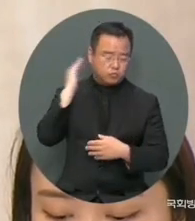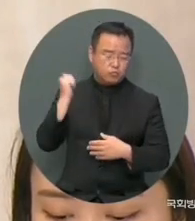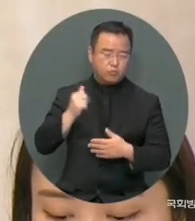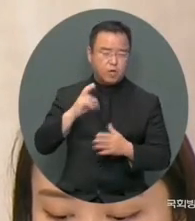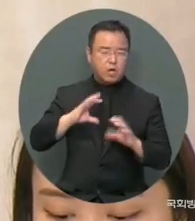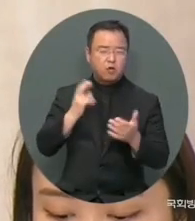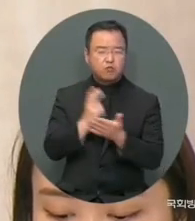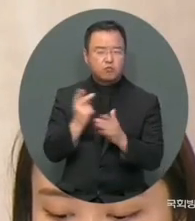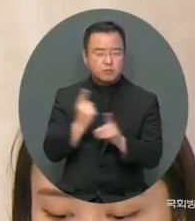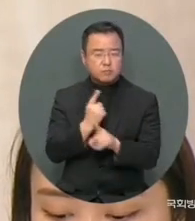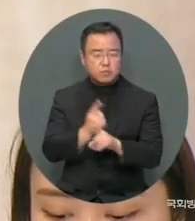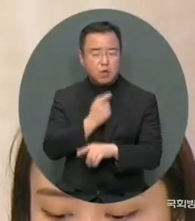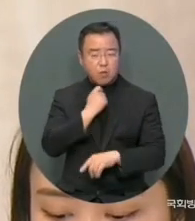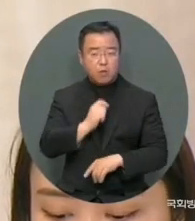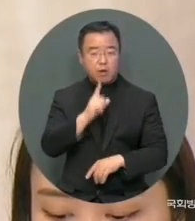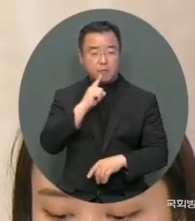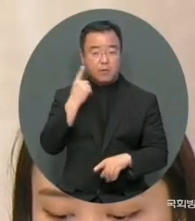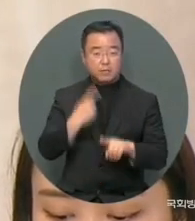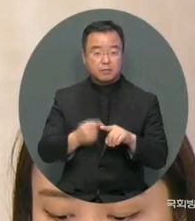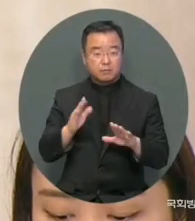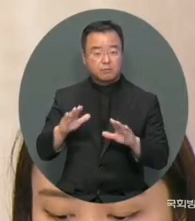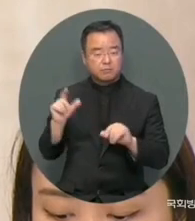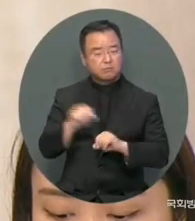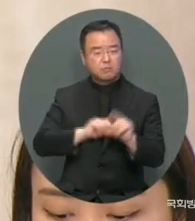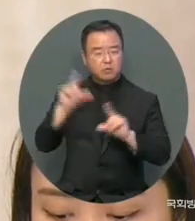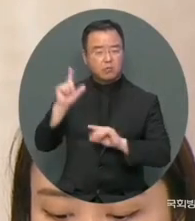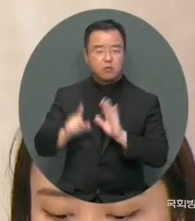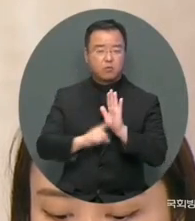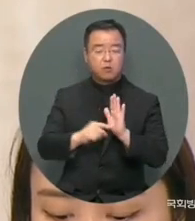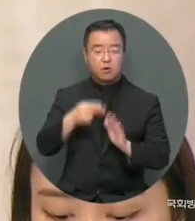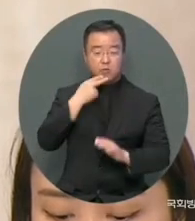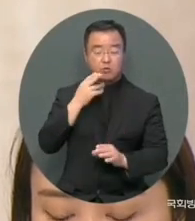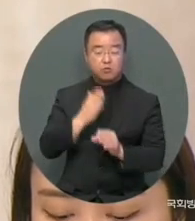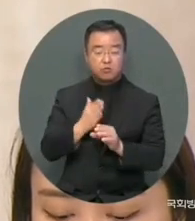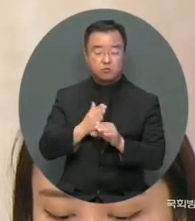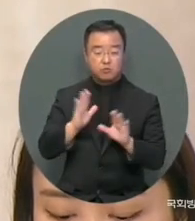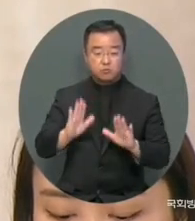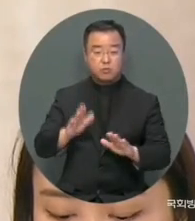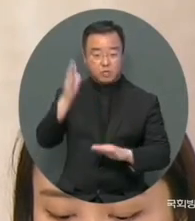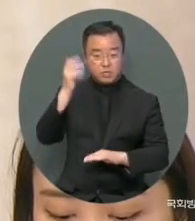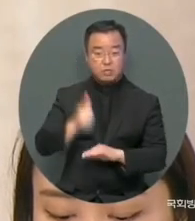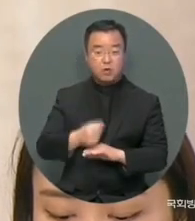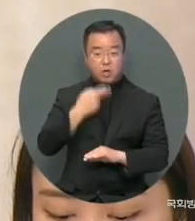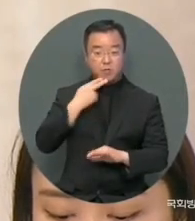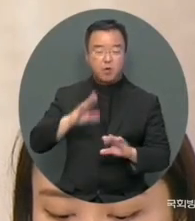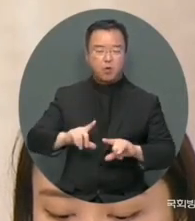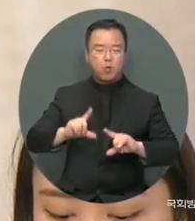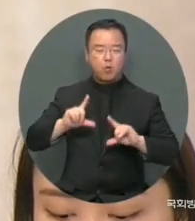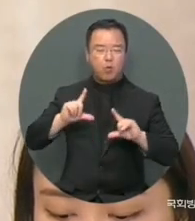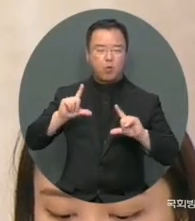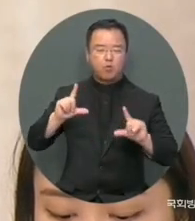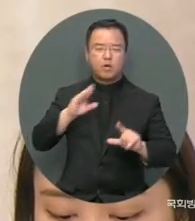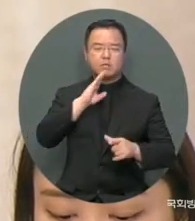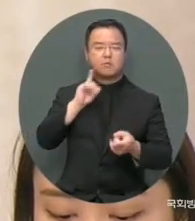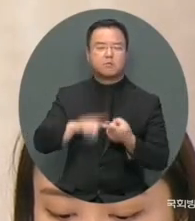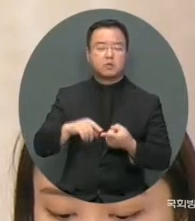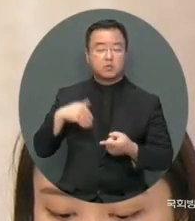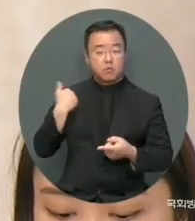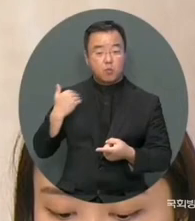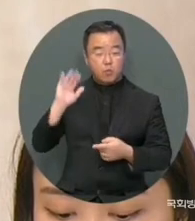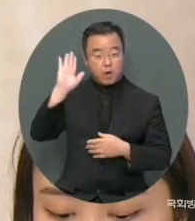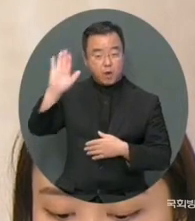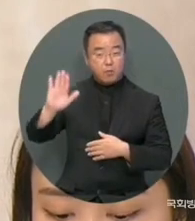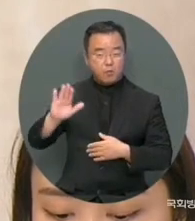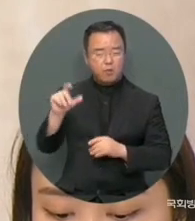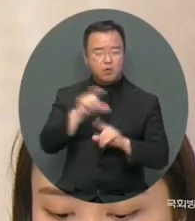별다른 말씀이 없으시고요. 큰 성과가 없는 올해가 개헌의 적기라는 얘기가 있고 올해를 놓치면 앞으로 이제 개헌이 참 어려울 거라는